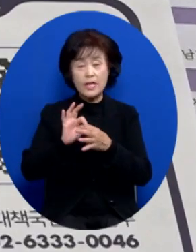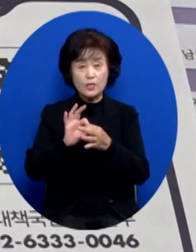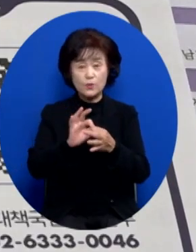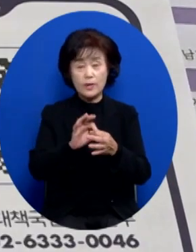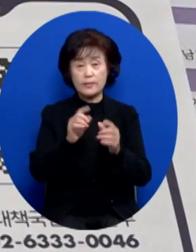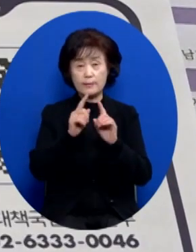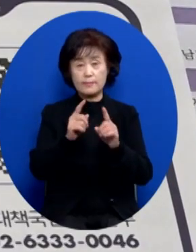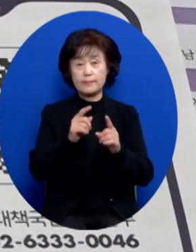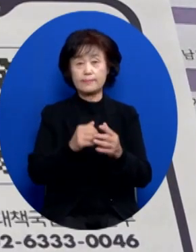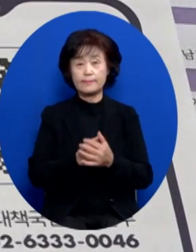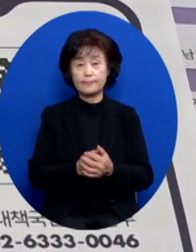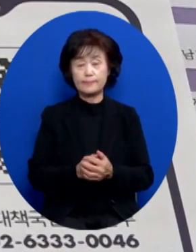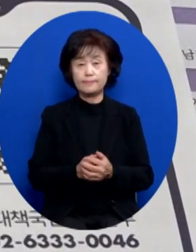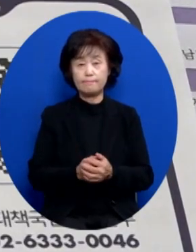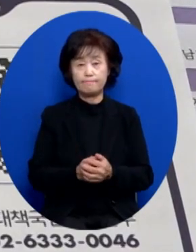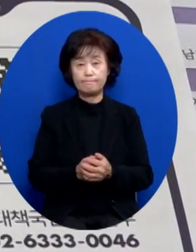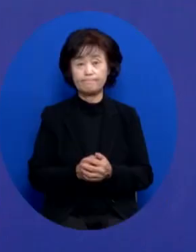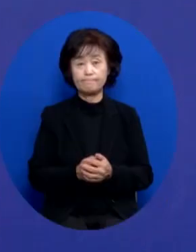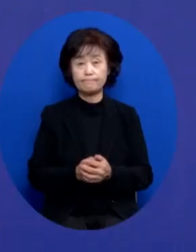뉴스 김인혜입니다.